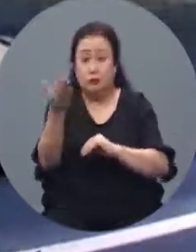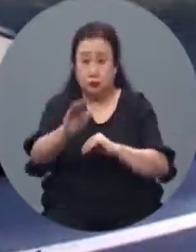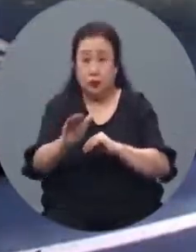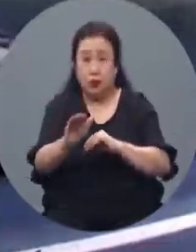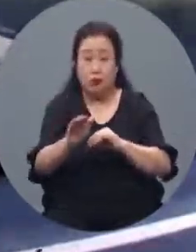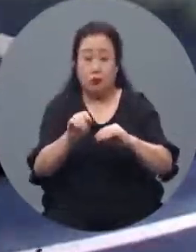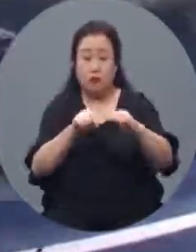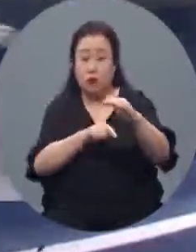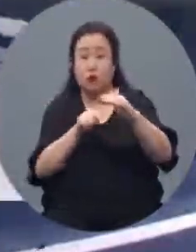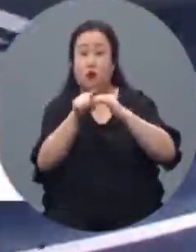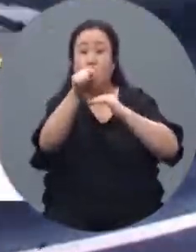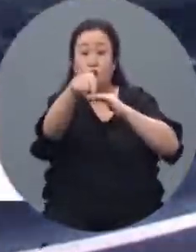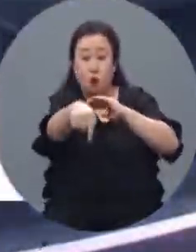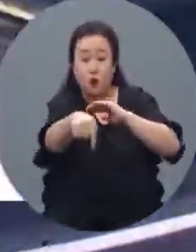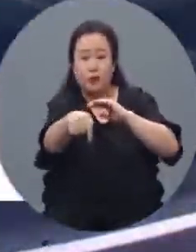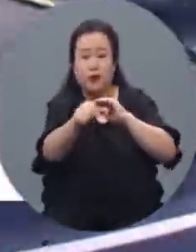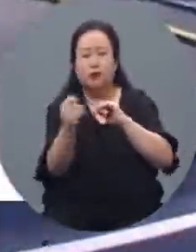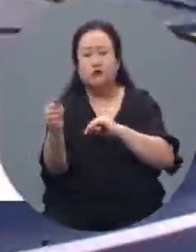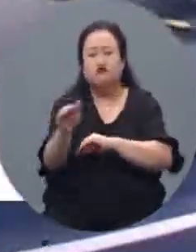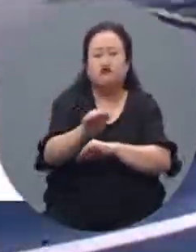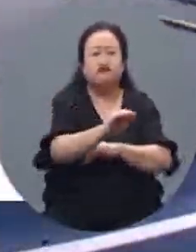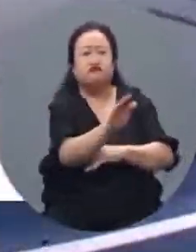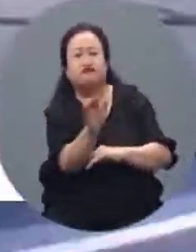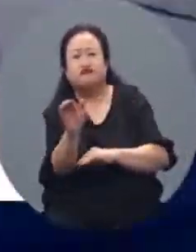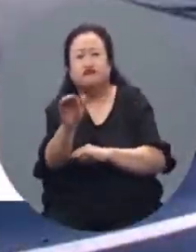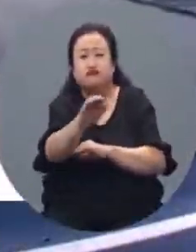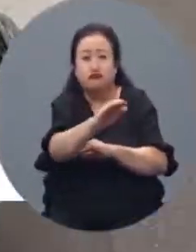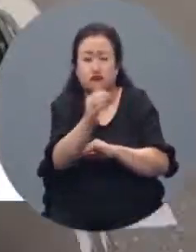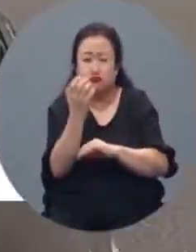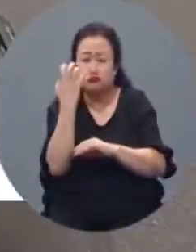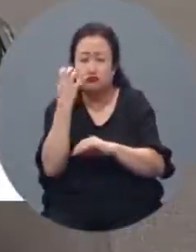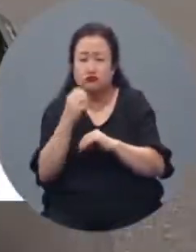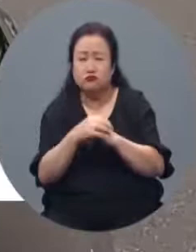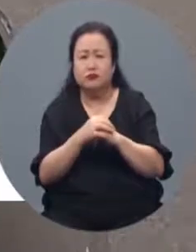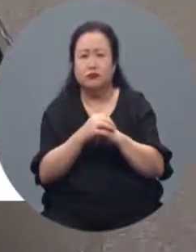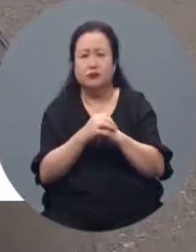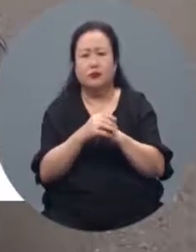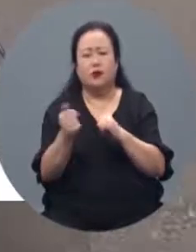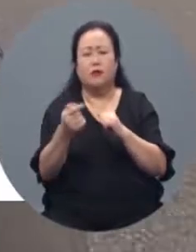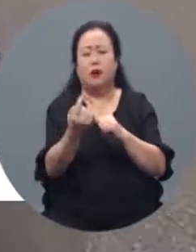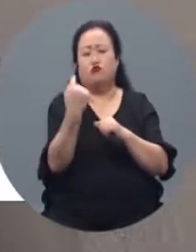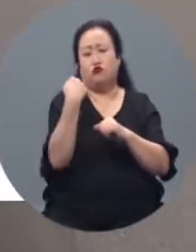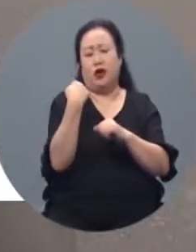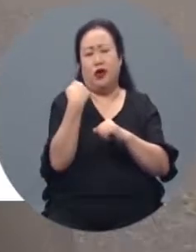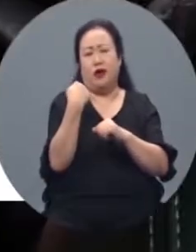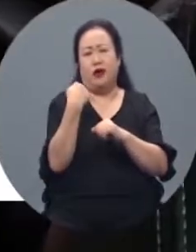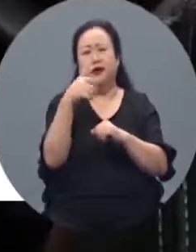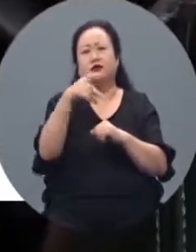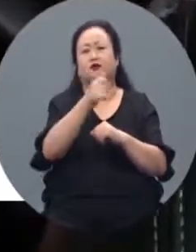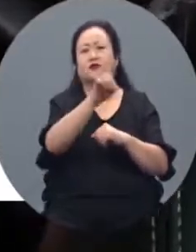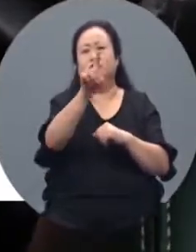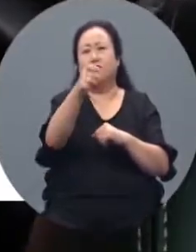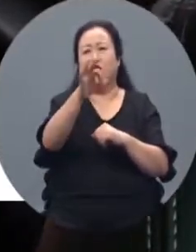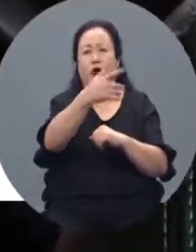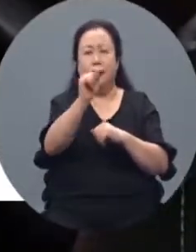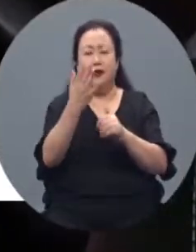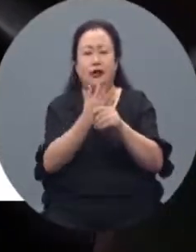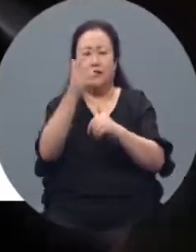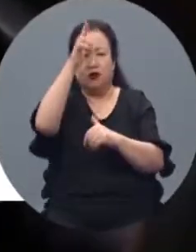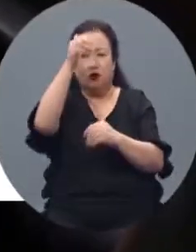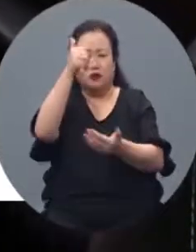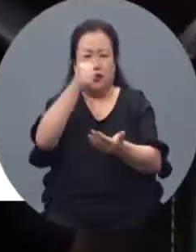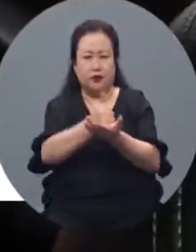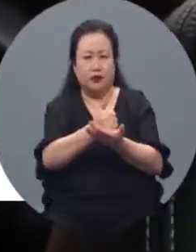터널을 빠져나온 뒤에도 좌우로 고개에 운전을 계속합니다 마침 바로 뒤는 정성학 양산 경찰서장을